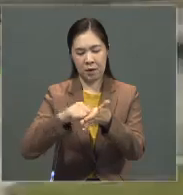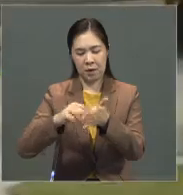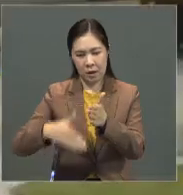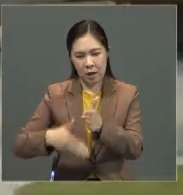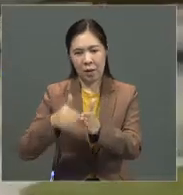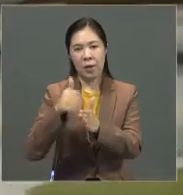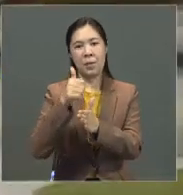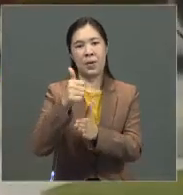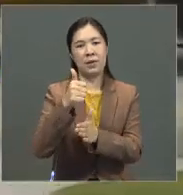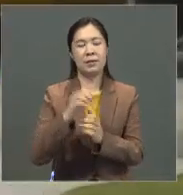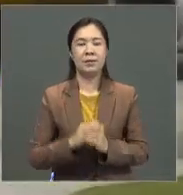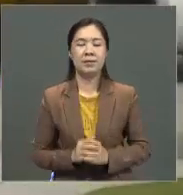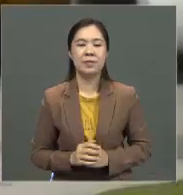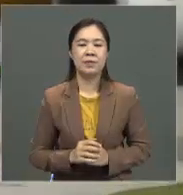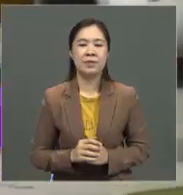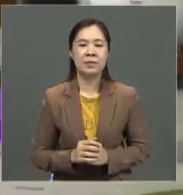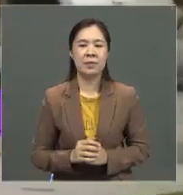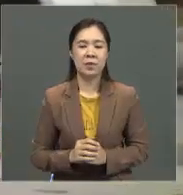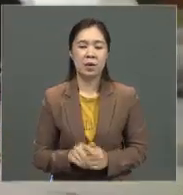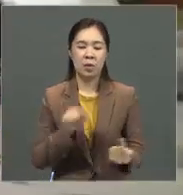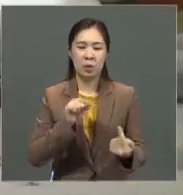ที่มีผู้โดยสารของสายการบินไม่มากนักจะทำให้สายการบินสามารถฟื้นฟูกิจการได้คล่องตัวมากยิ่งขึ้นมากกว่าช่วงเวลาปกติและนกแอร์ก็ตั้งเป้าที่จะฟื้นฟูกิจการให้สำเร็จก่อนการแพร่ระบาดของโควิช19จบลงโดยการเข้าสู่กระบวนการฟื้นฟูกิจการมีกฎหมายรองรับและให้ความคุ้มครองแก่ทุกฝ่ายที่เกี่ยวข้องซึ่งจะทำให้ยังสามารถประกอบธุรกิจต่อไปได้ตามปกติทั้งการบริการขนส่งผู้โดยสารการขนส่งสินค้าและไปรษณีย์ภัณฑ์ทางอากาศและเมื่อมีข่าวเกี่ยวกับการขอยื่นฟื้นฟูกิจการต่อศาลล้มละลาย